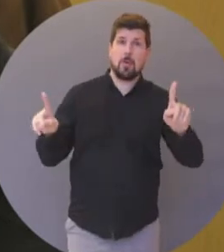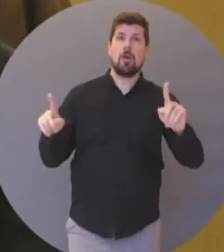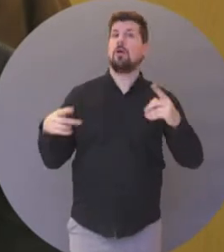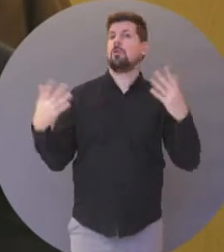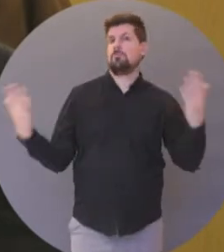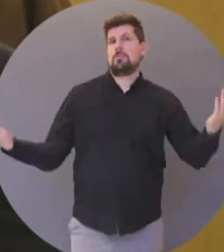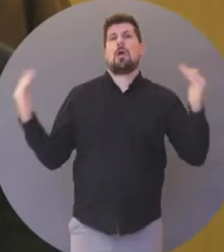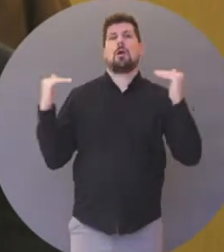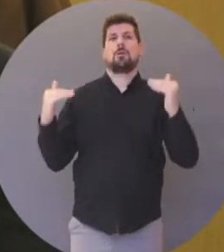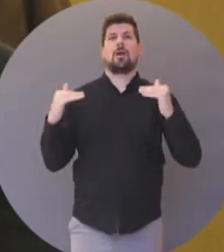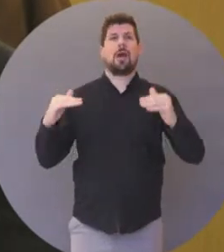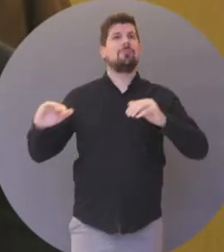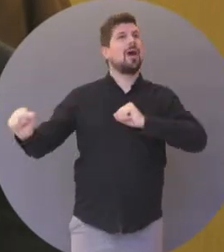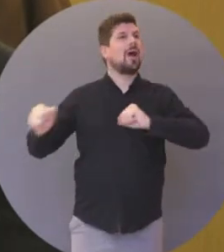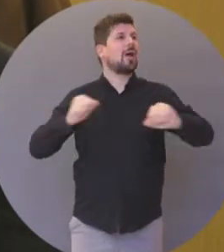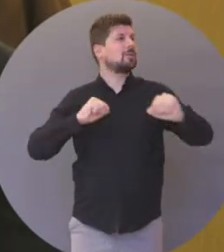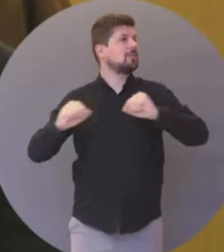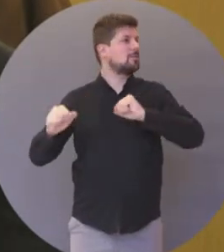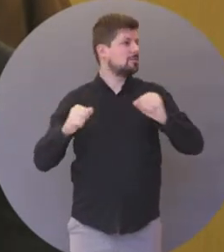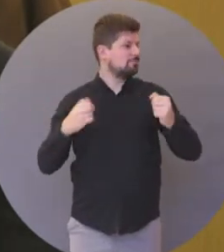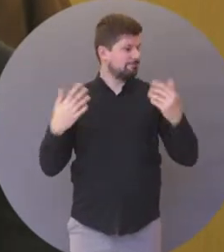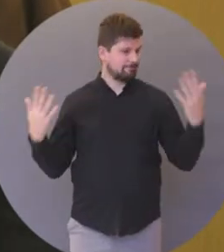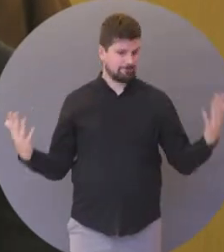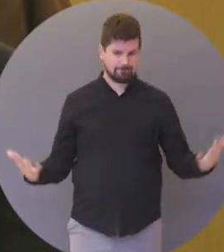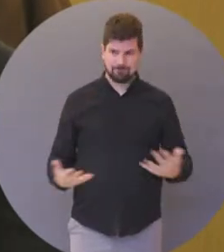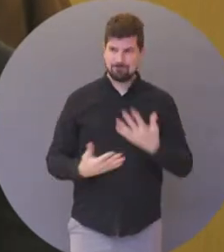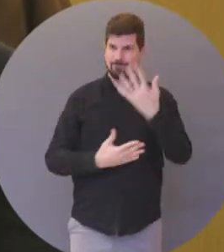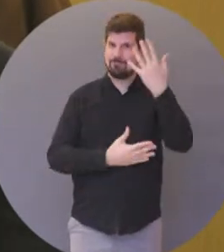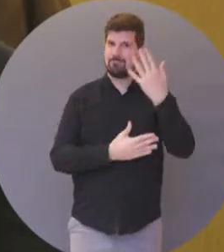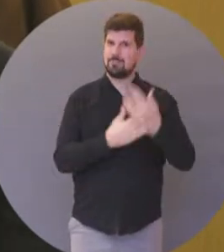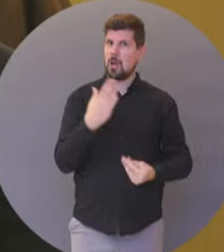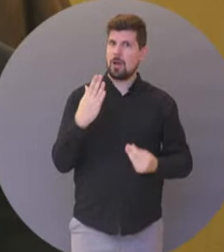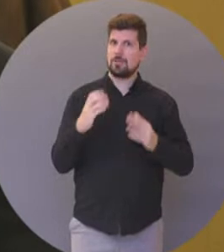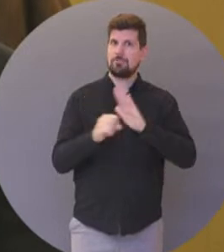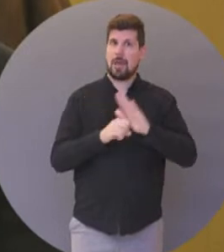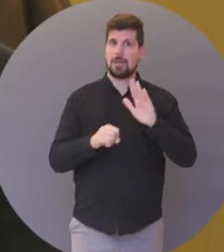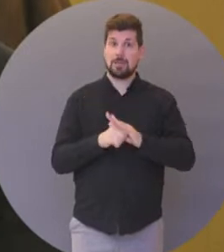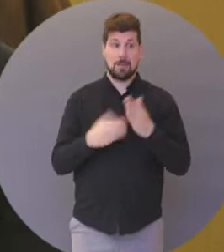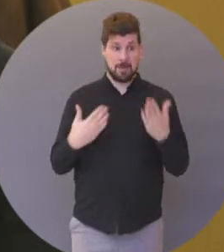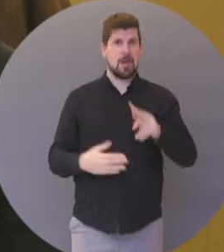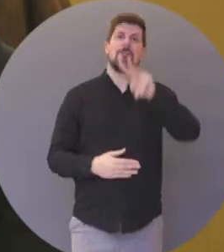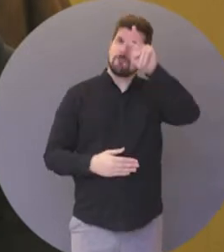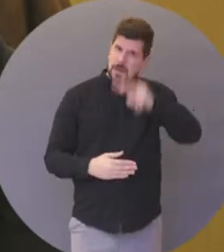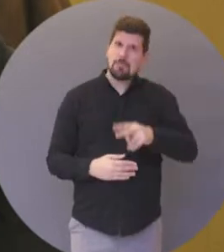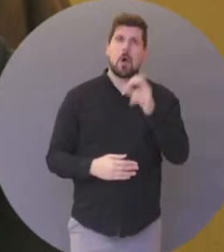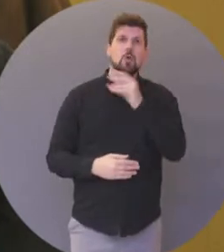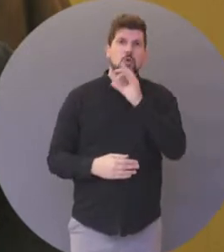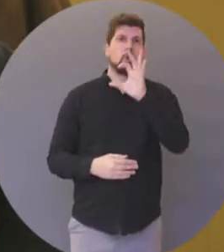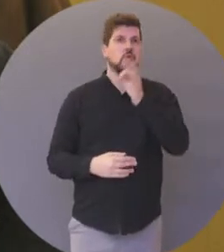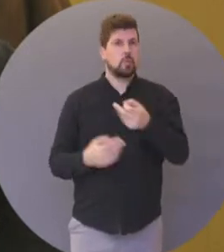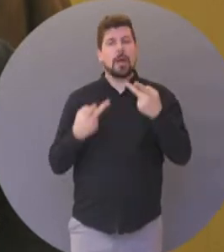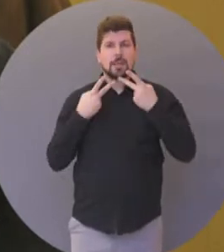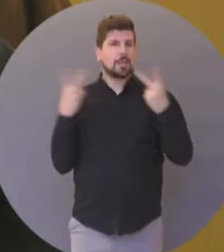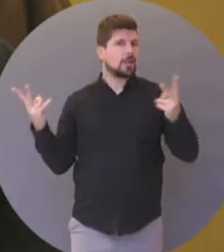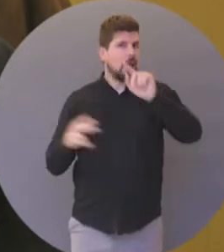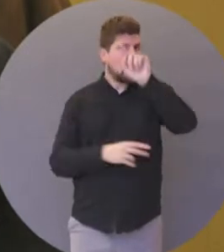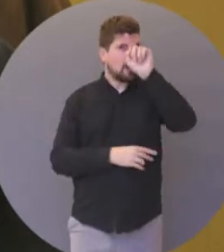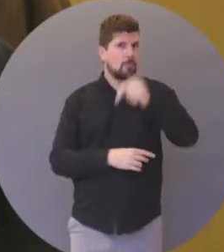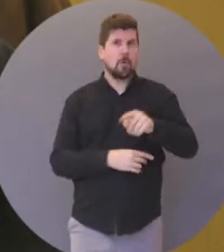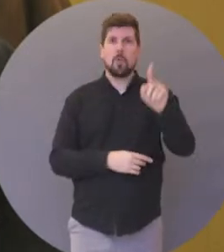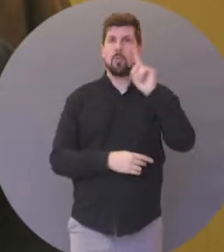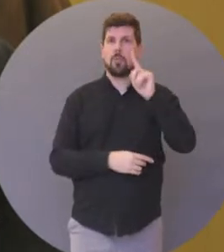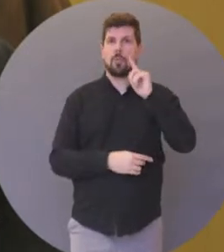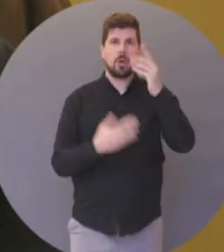agi assez faiblement au point que maintenant on est vraiment dans l'urgence et que nous la déclarons tous parce que nous sommes face à un mur